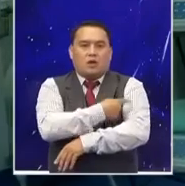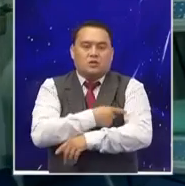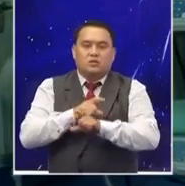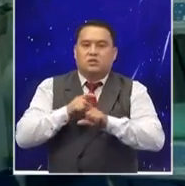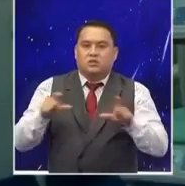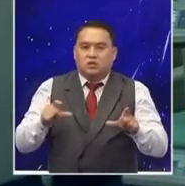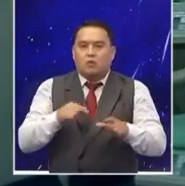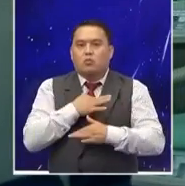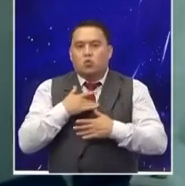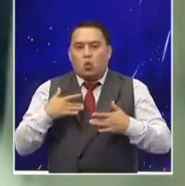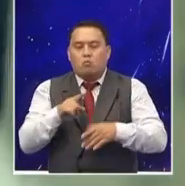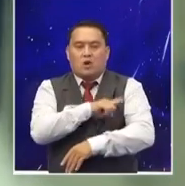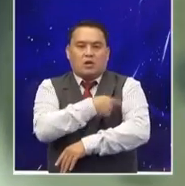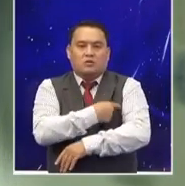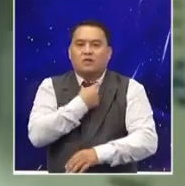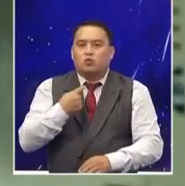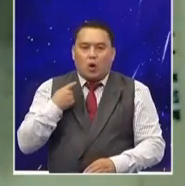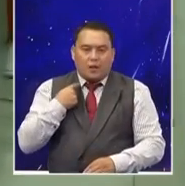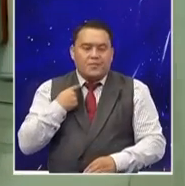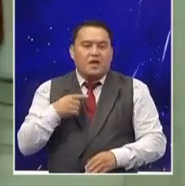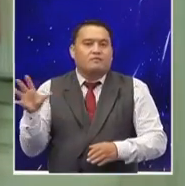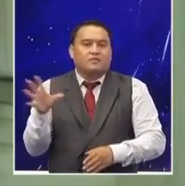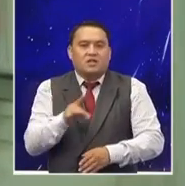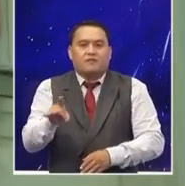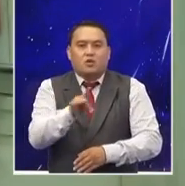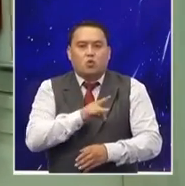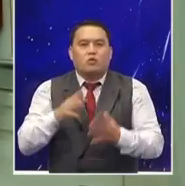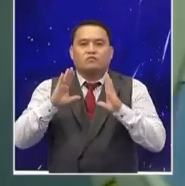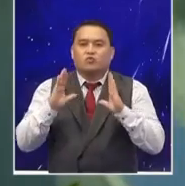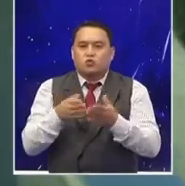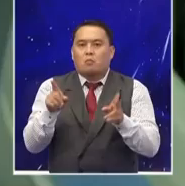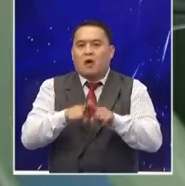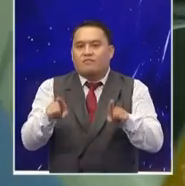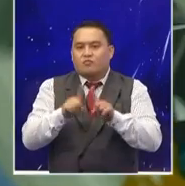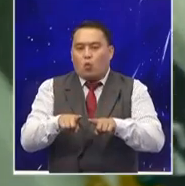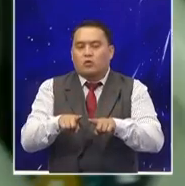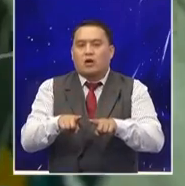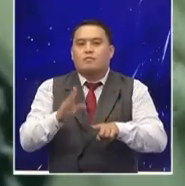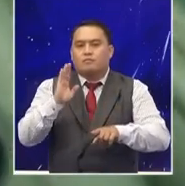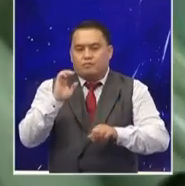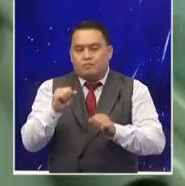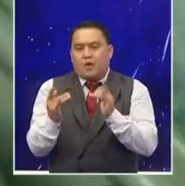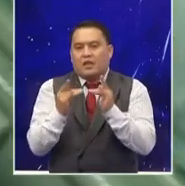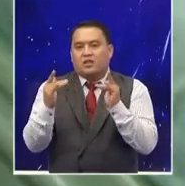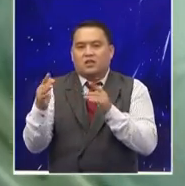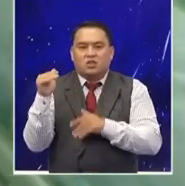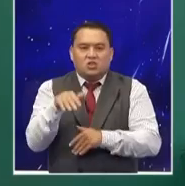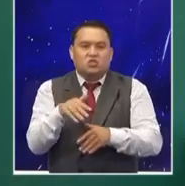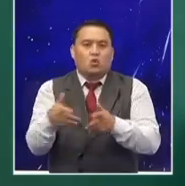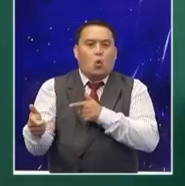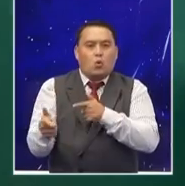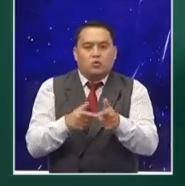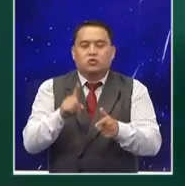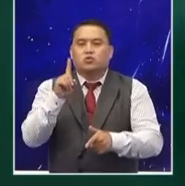и многопрофильная больница то до кургана в целом же в регионе на случай второй волны отводятся 5 тысяч коек тысячи 200 из них